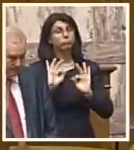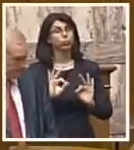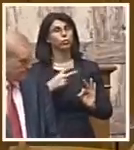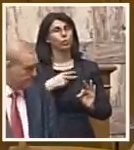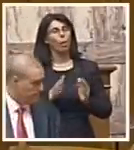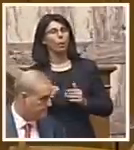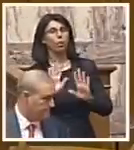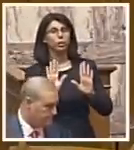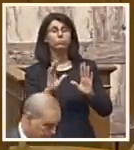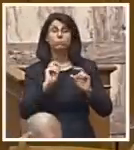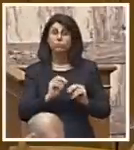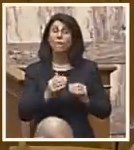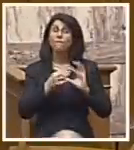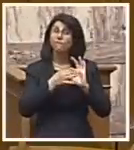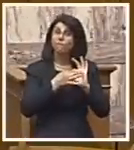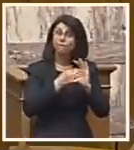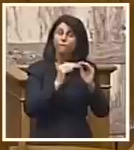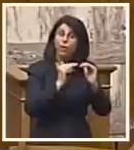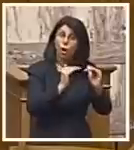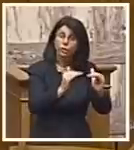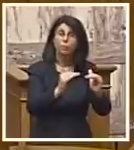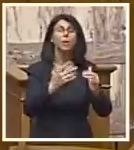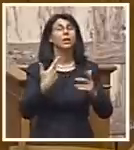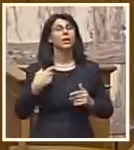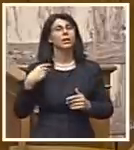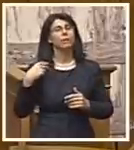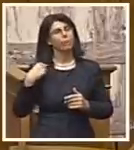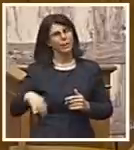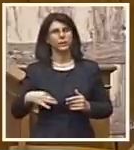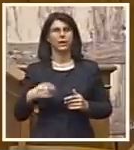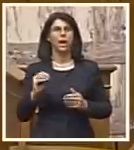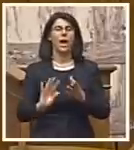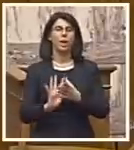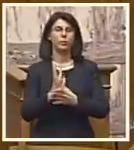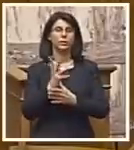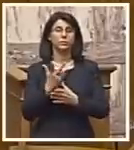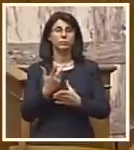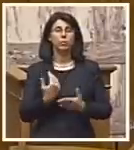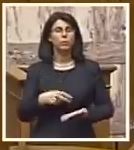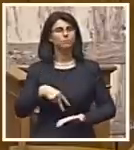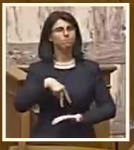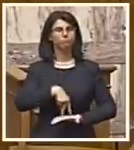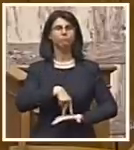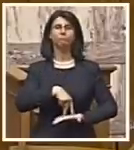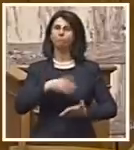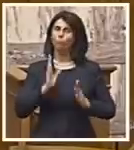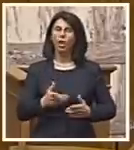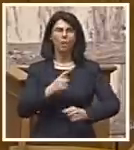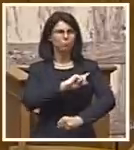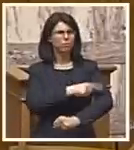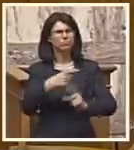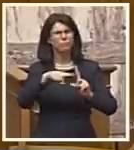ποιοτική, πράσινη ανάπτυξη, που θα στέκεται όρθια, θα αξιοποιεί όλα της τα πλεονεκτήματα,